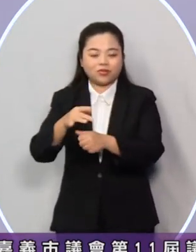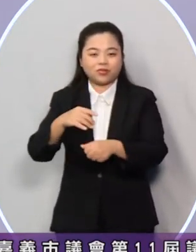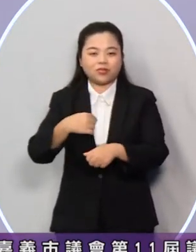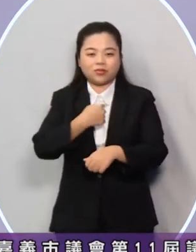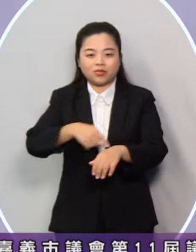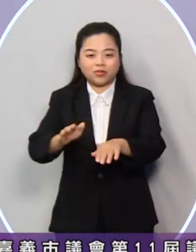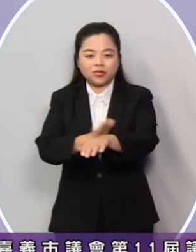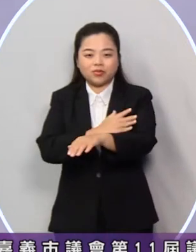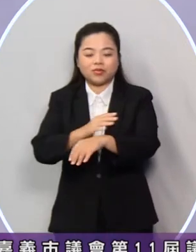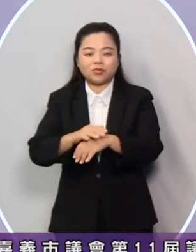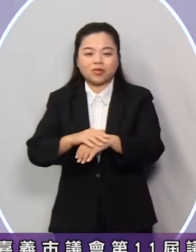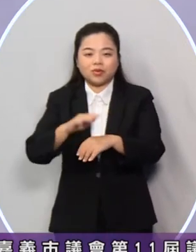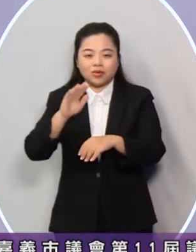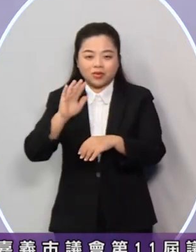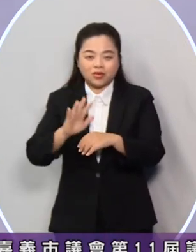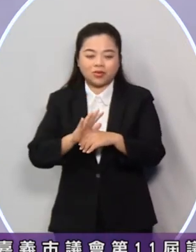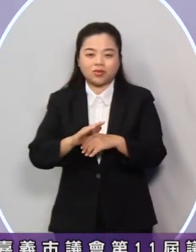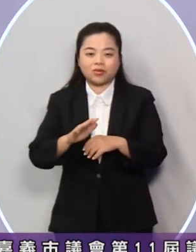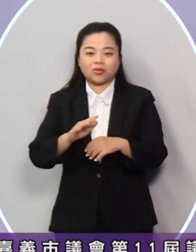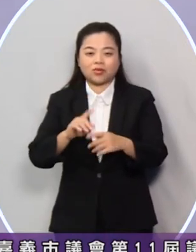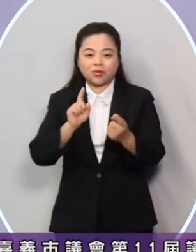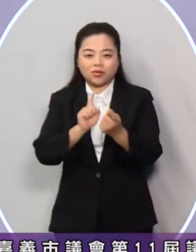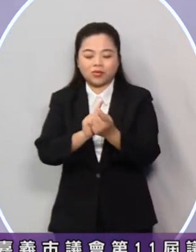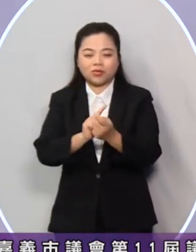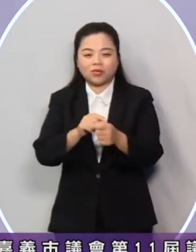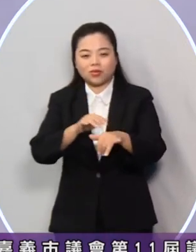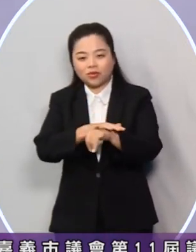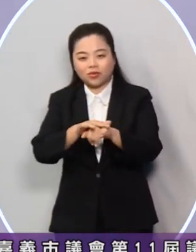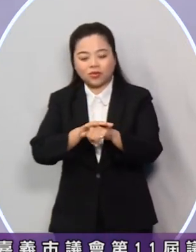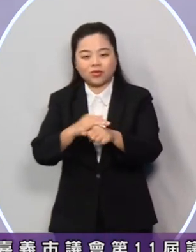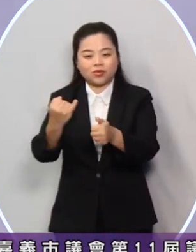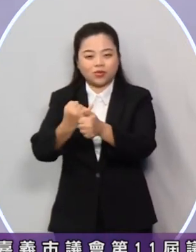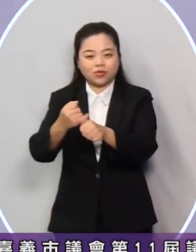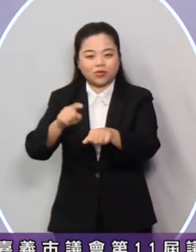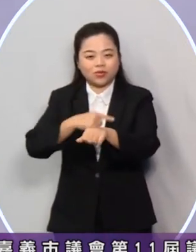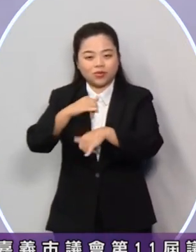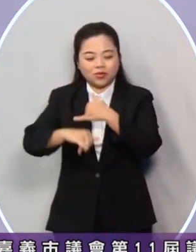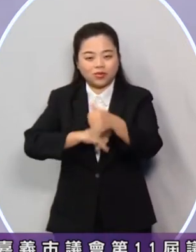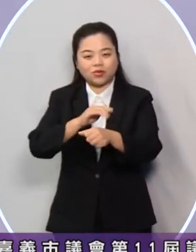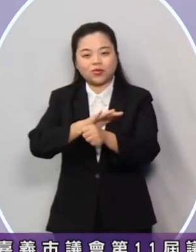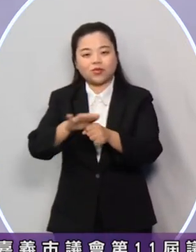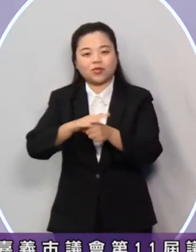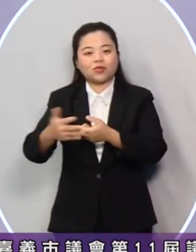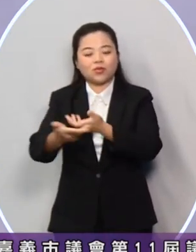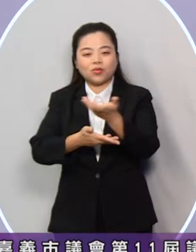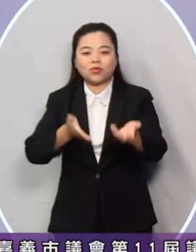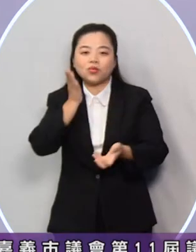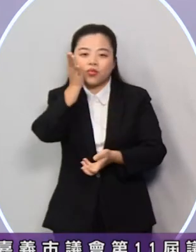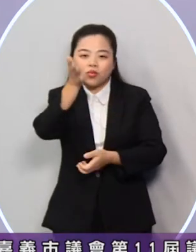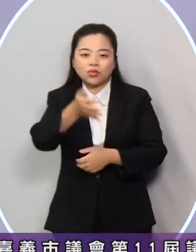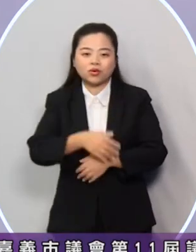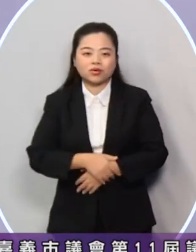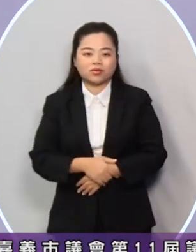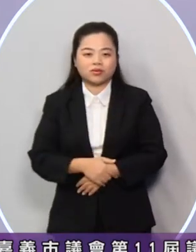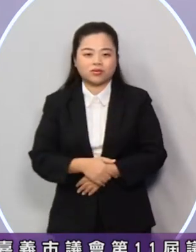少对貌合神离的朋友，有多少对情侣跟夫妻性生活美满且沟通良好。